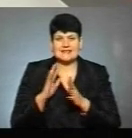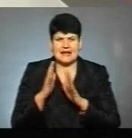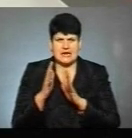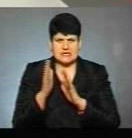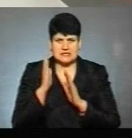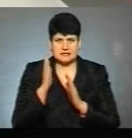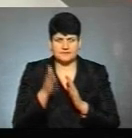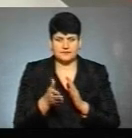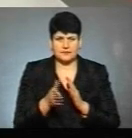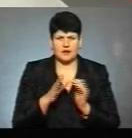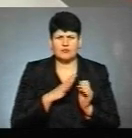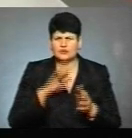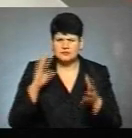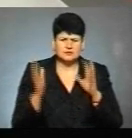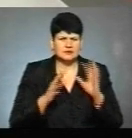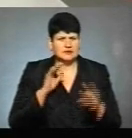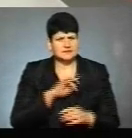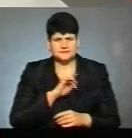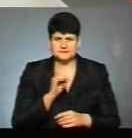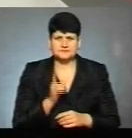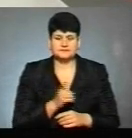і була така хуртовина, дійсно,